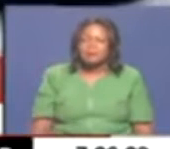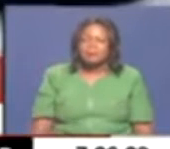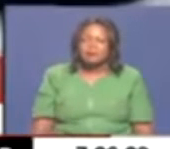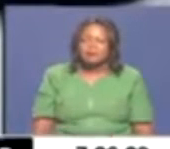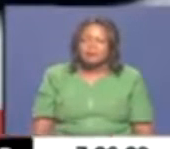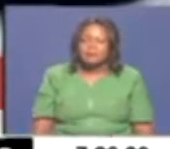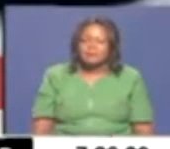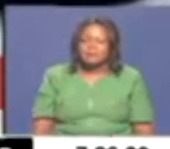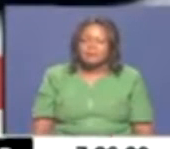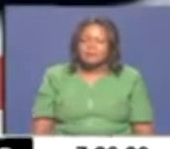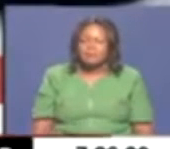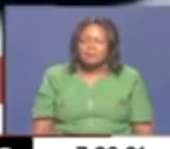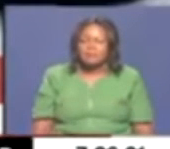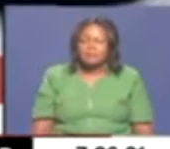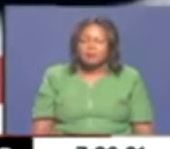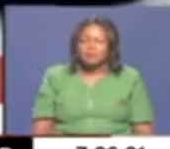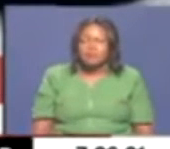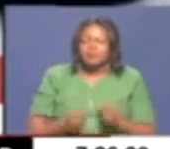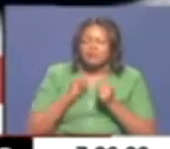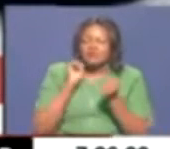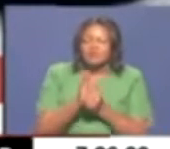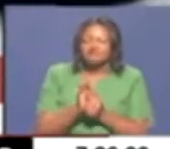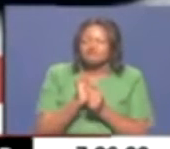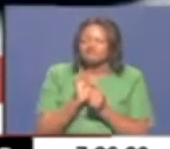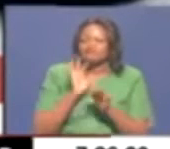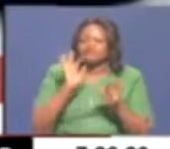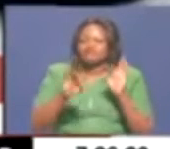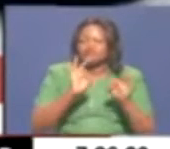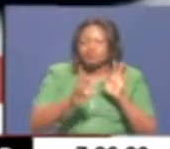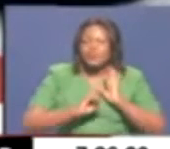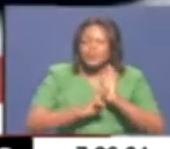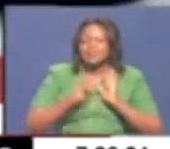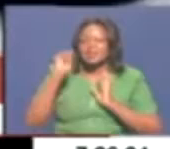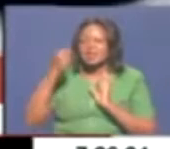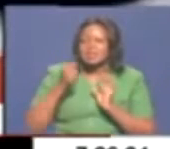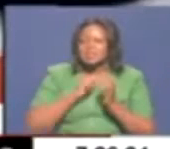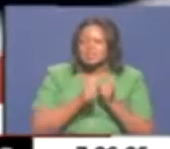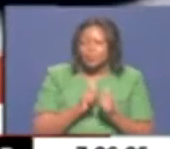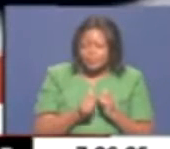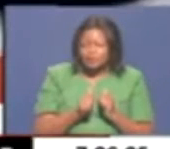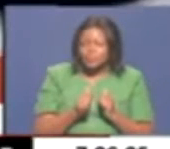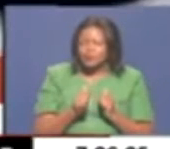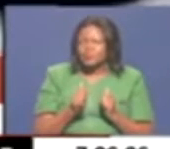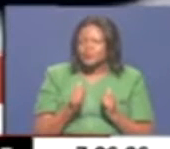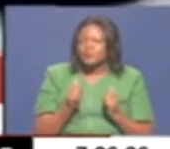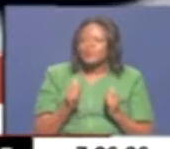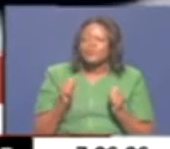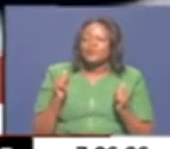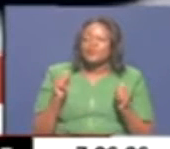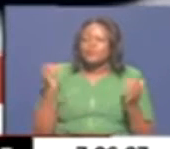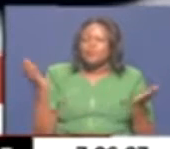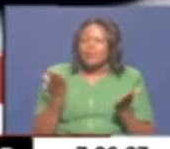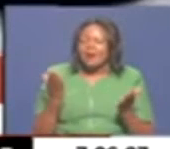Kwingineko ni kwamba mabondia 13 watachaguliwa kuwakilisha Kenya kwenye mashindano ya masumbwi duniani ya mwaka huu